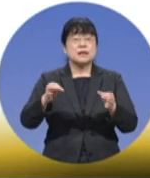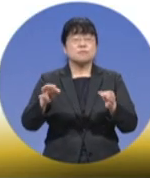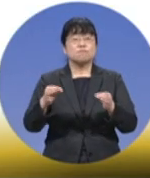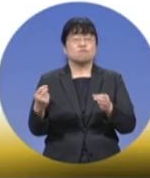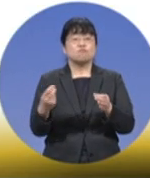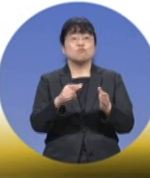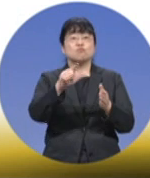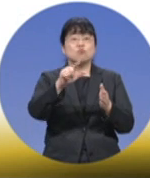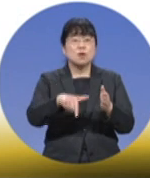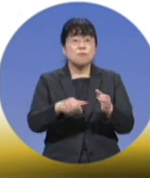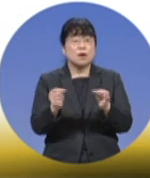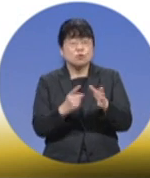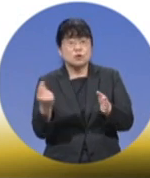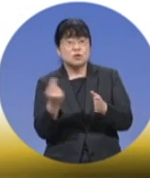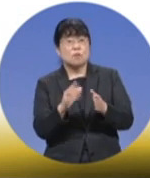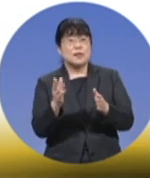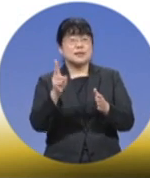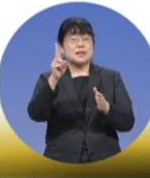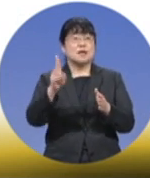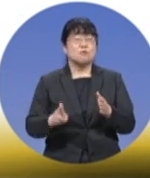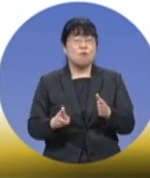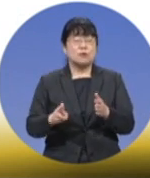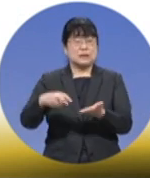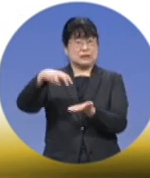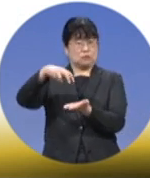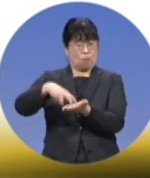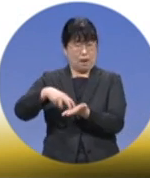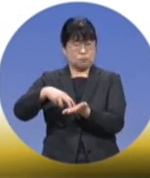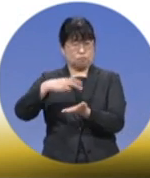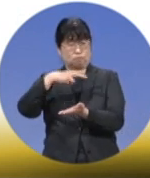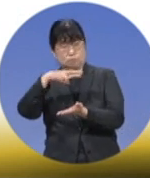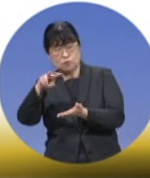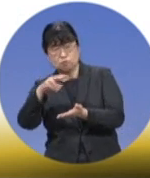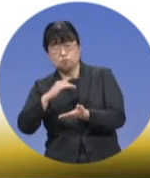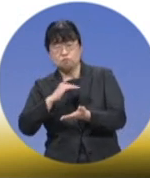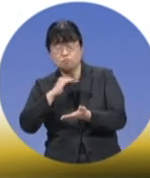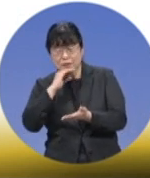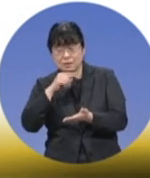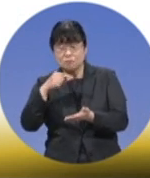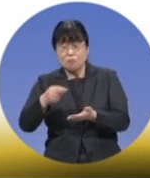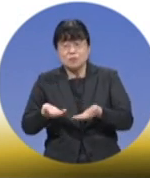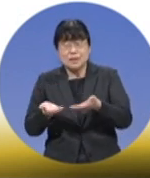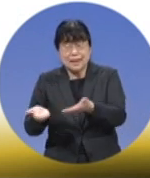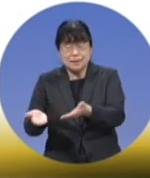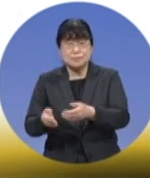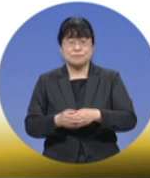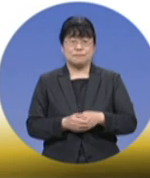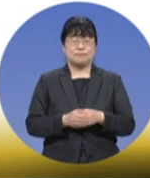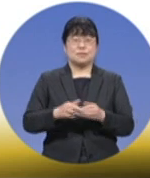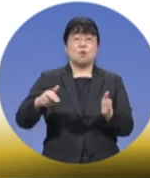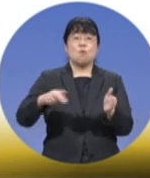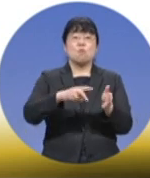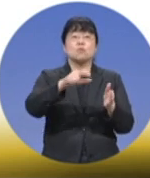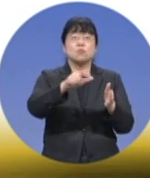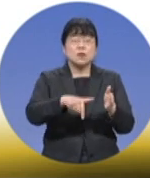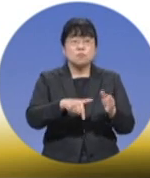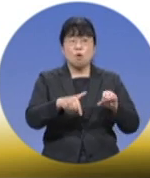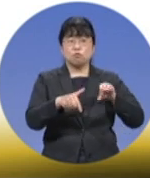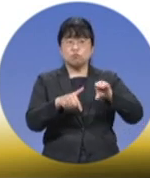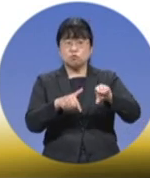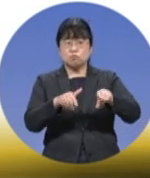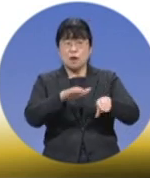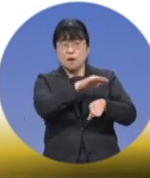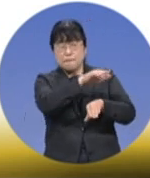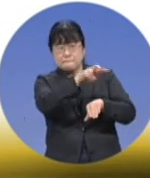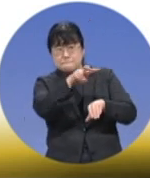ときは突然飛び出さないように止まる、見る、待つを教えることや、横断中も車や周り